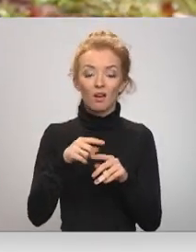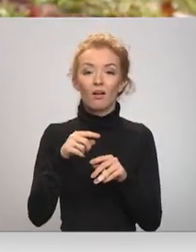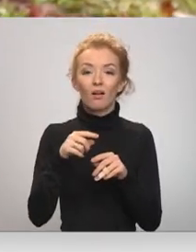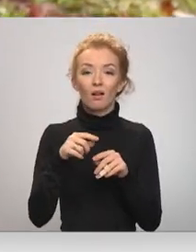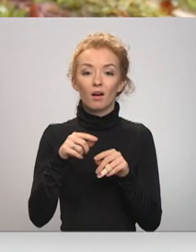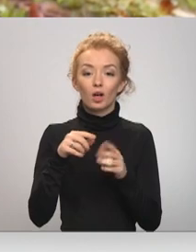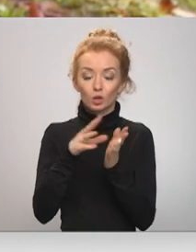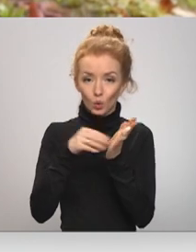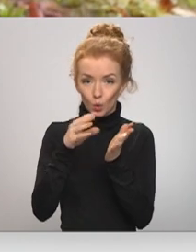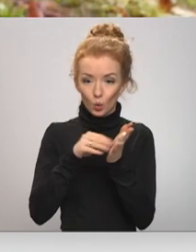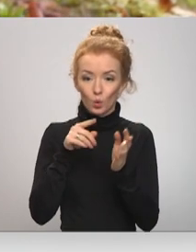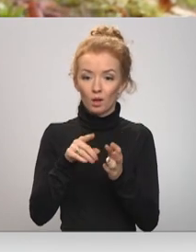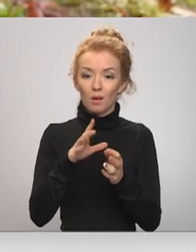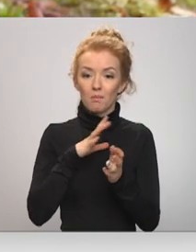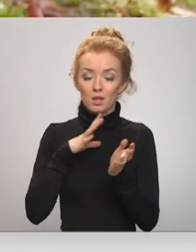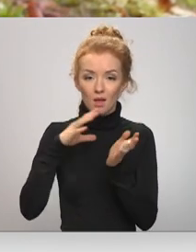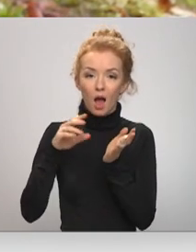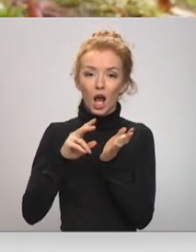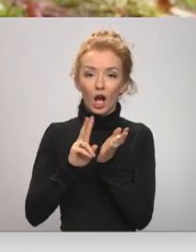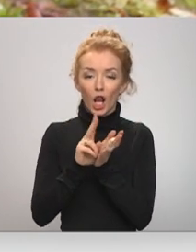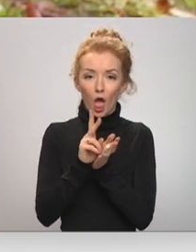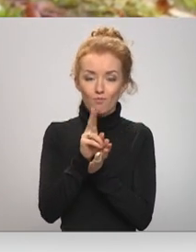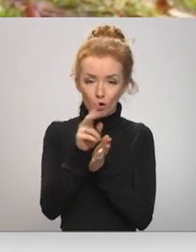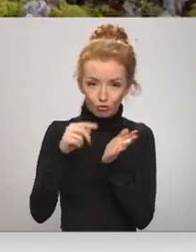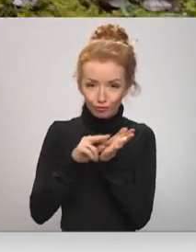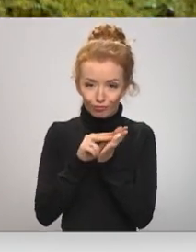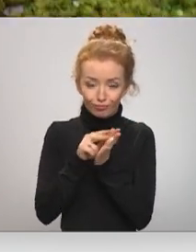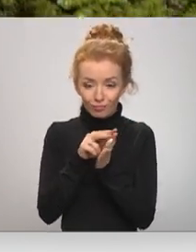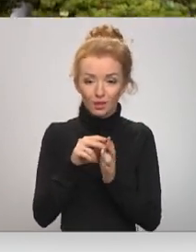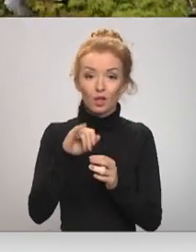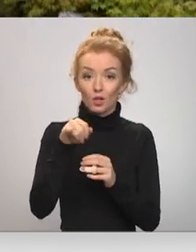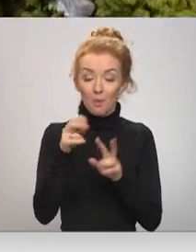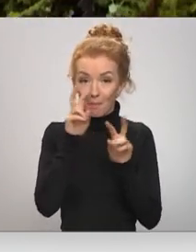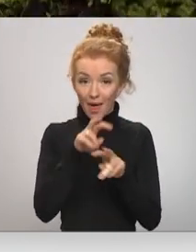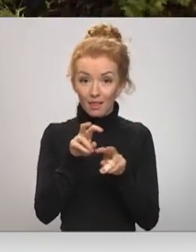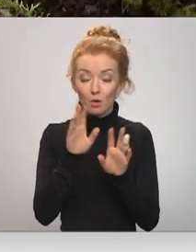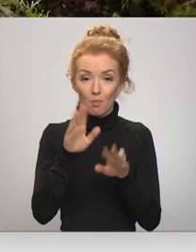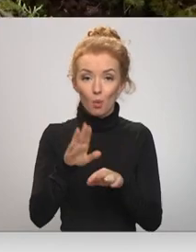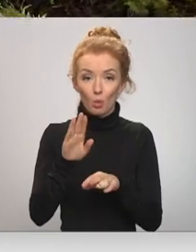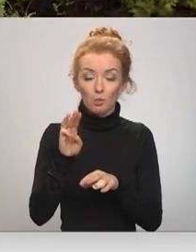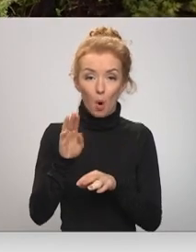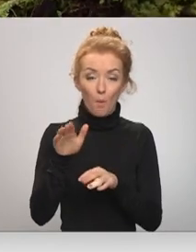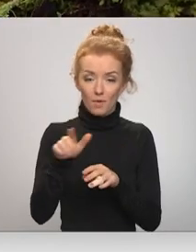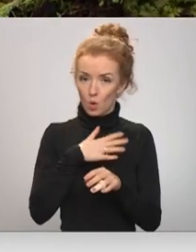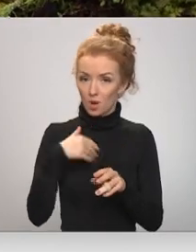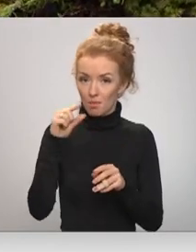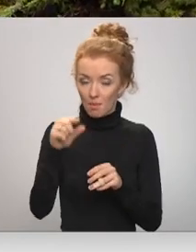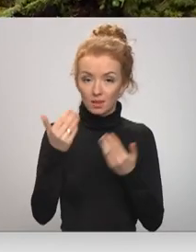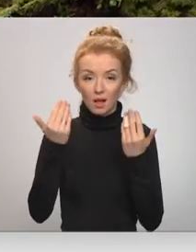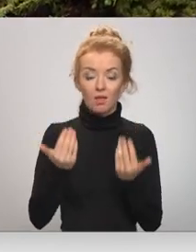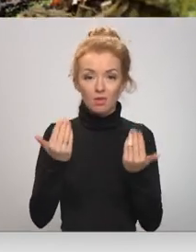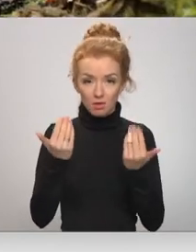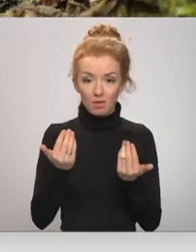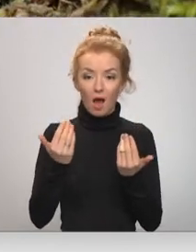visticamāk sūna piedzīvojusi gliemežu uzbrukumu. Tas ir tikai pieņēmums, jo pētījumu par buksbaumiju ir maz. Tagad sūnu